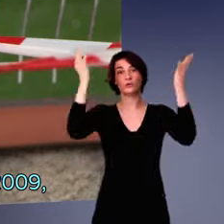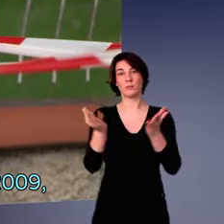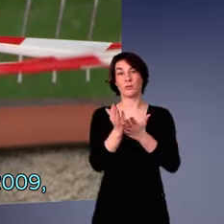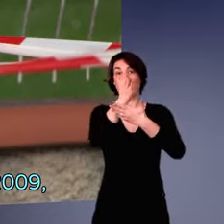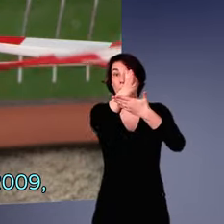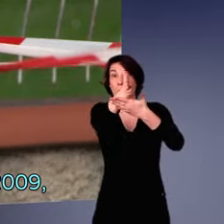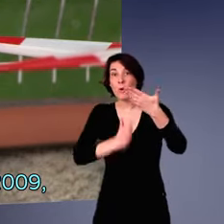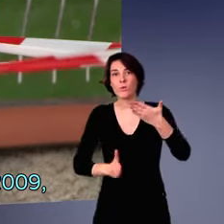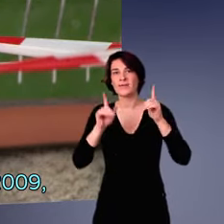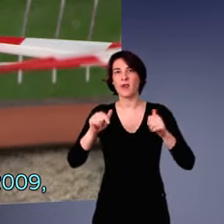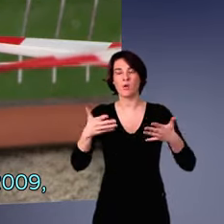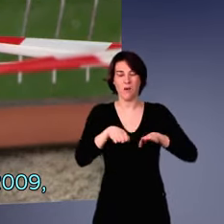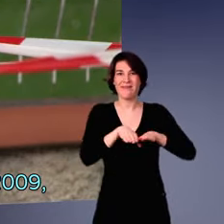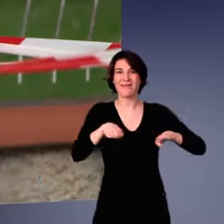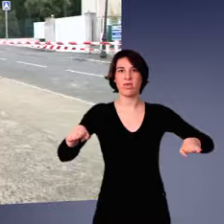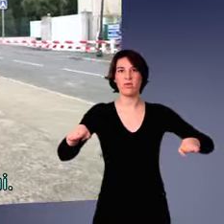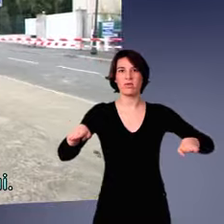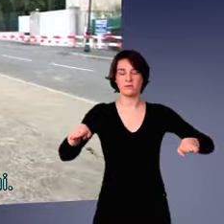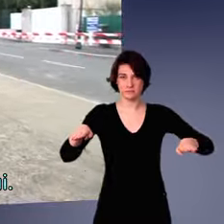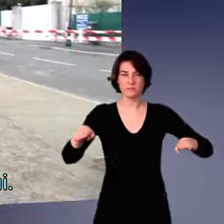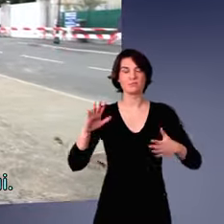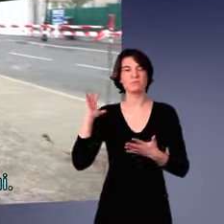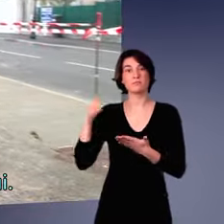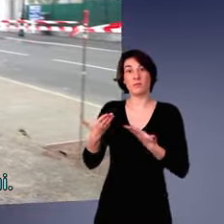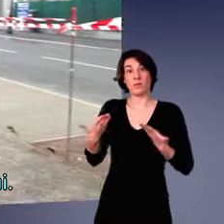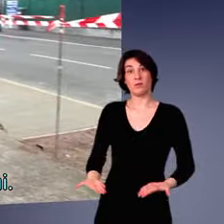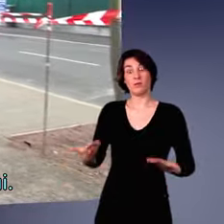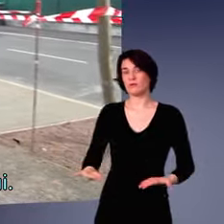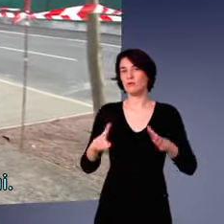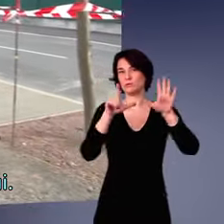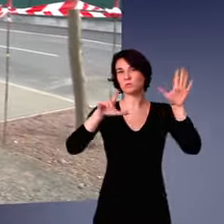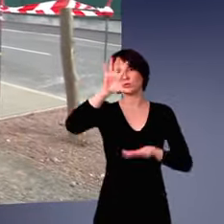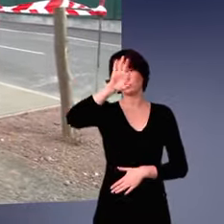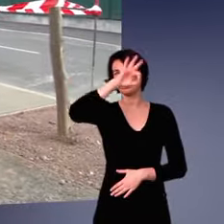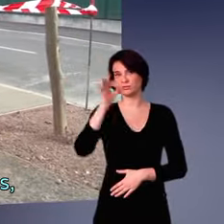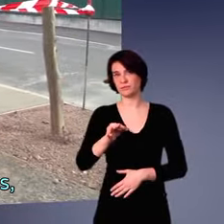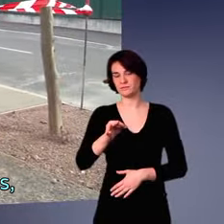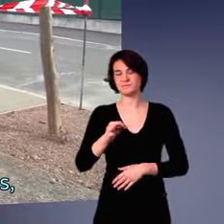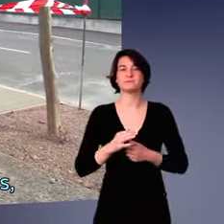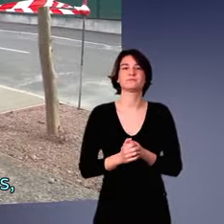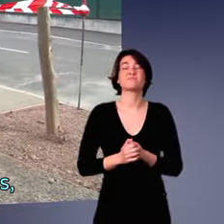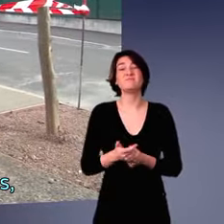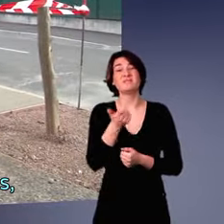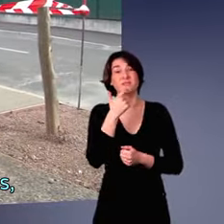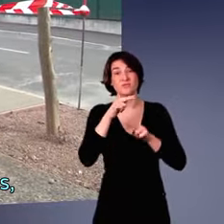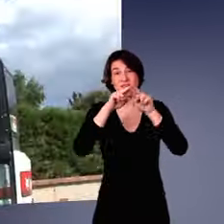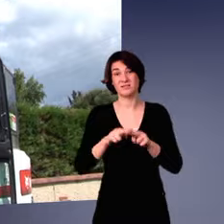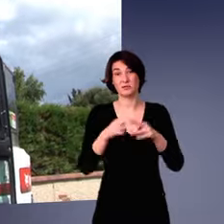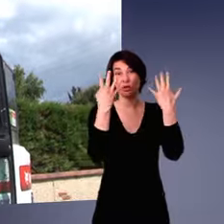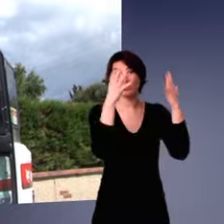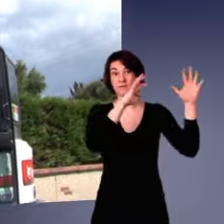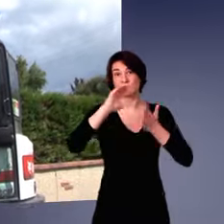moitié des arrêts éta doté de qu en 2009 ils sont 75 % aujourd'hui reste environ 900